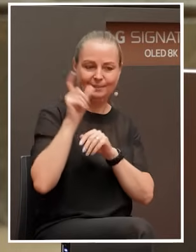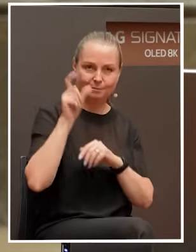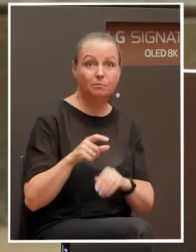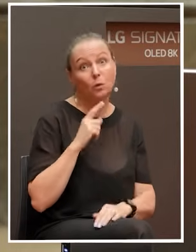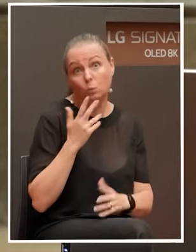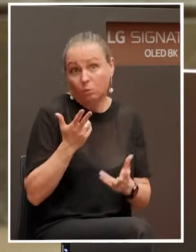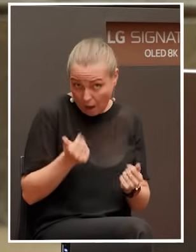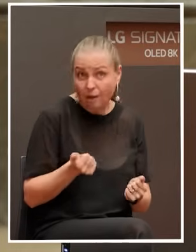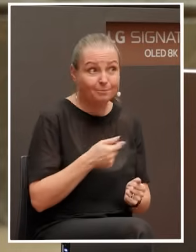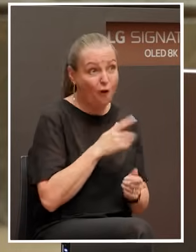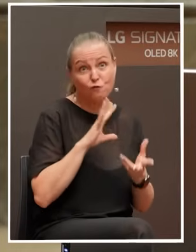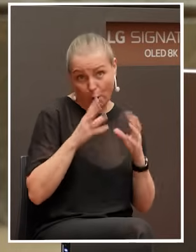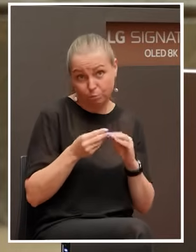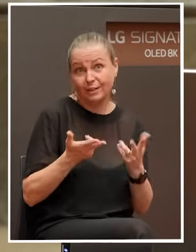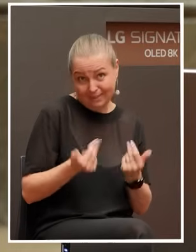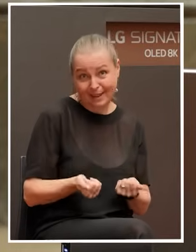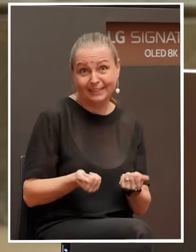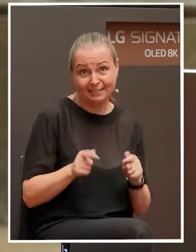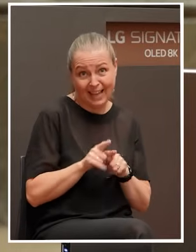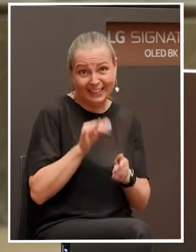Вообще-то да. Ну, конечно.